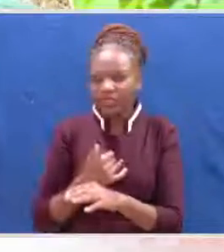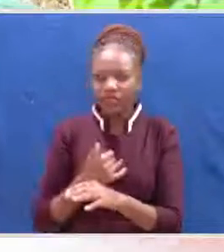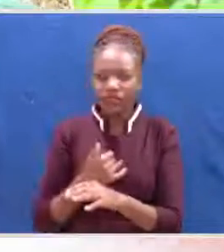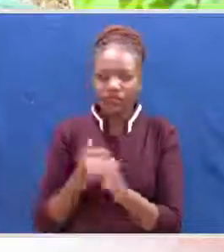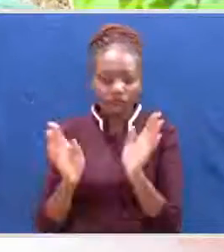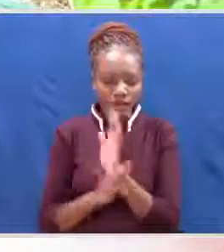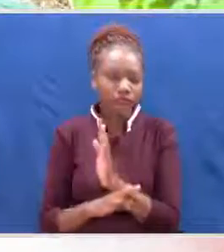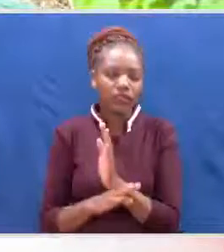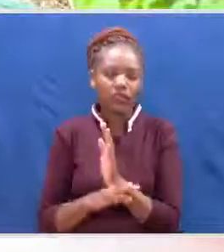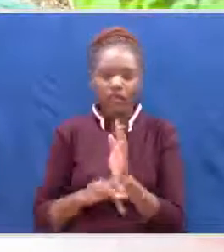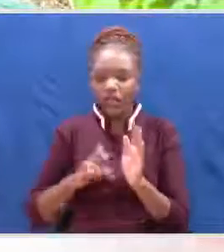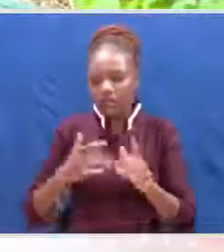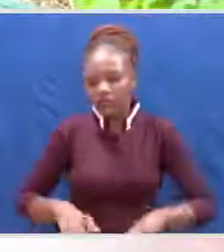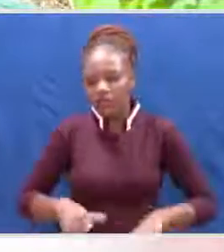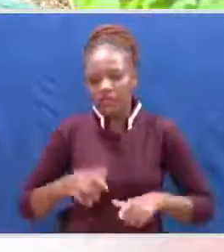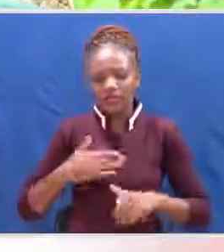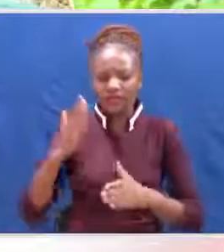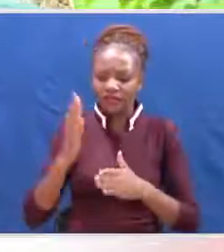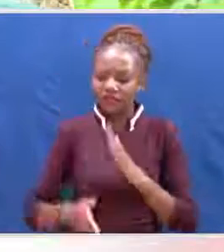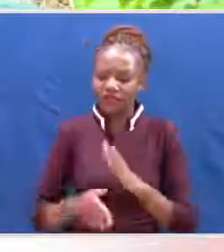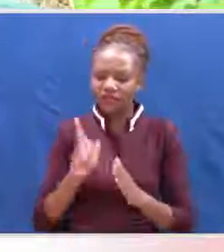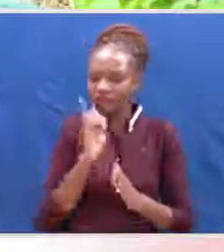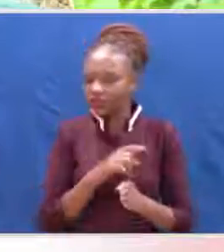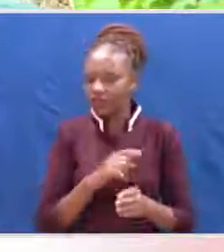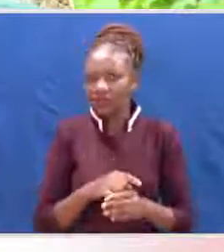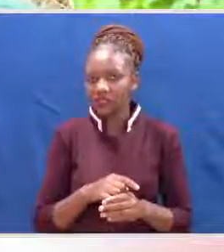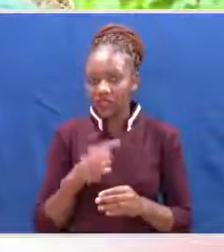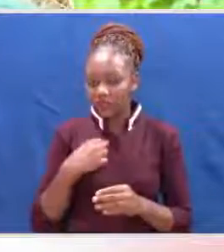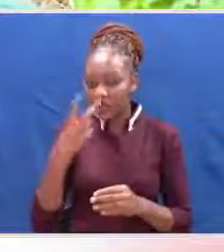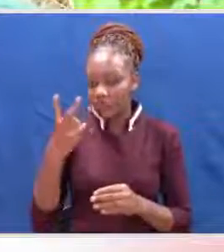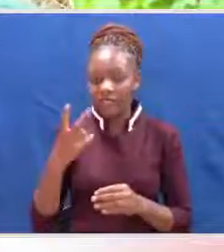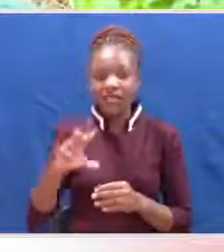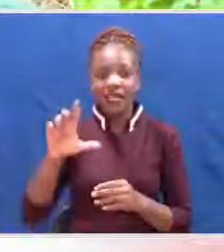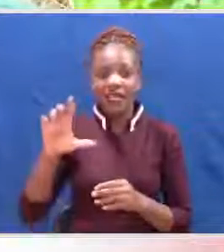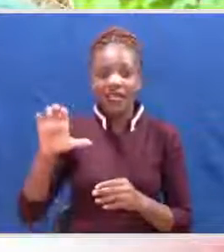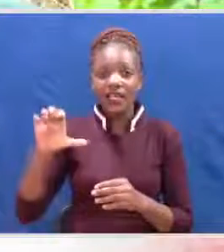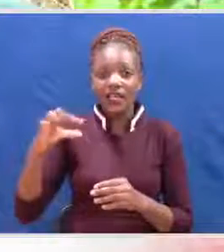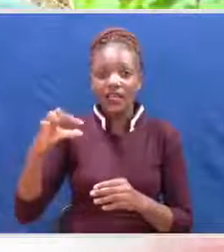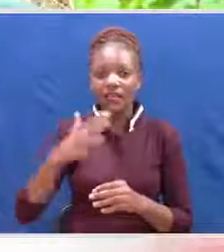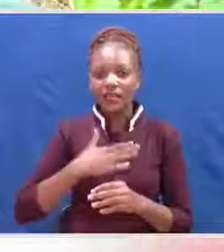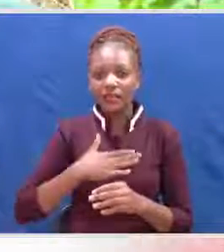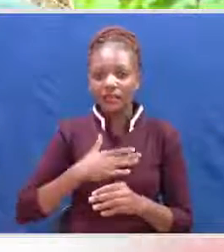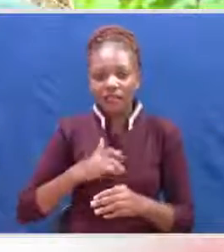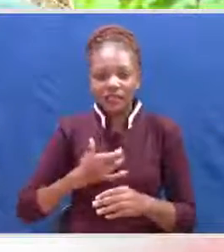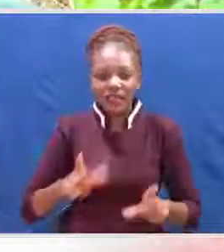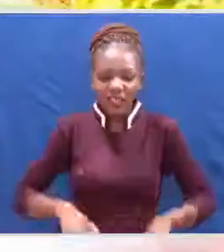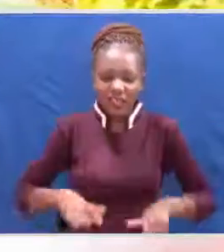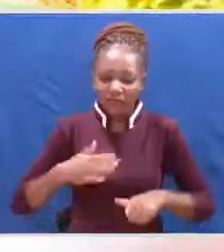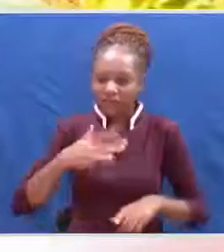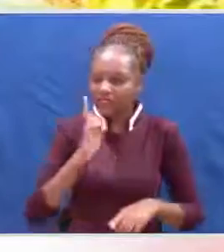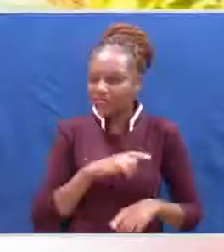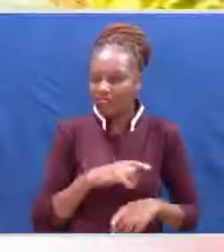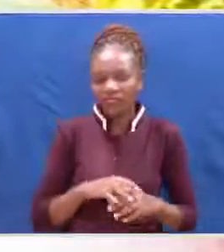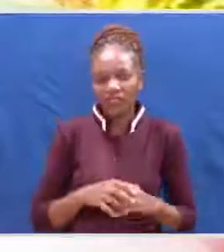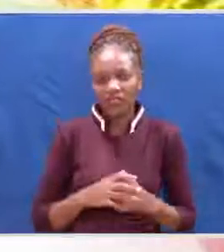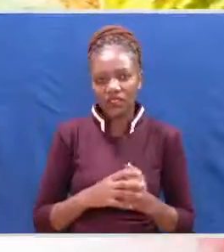imeisha. Juu nilikuwa najiangalia mguu na angalia mguu vile inaenda na una mazee mimi kama life yangu imeisha hapo.